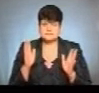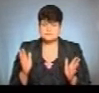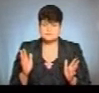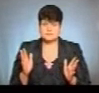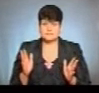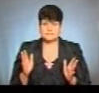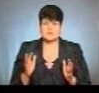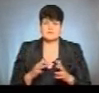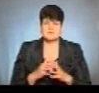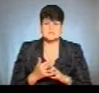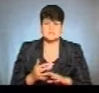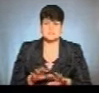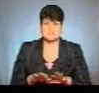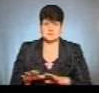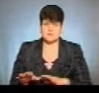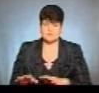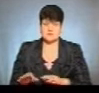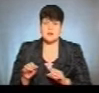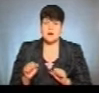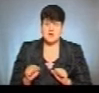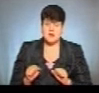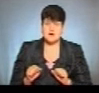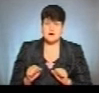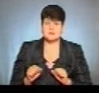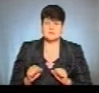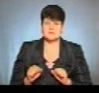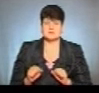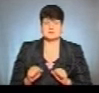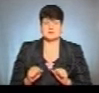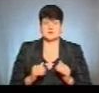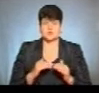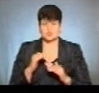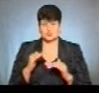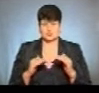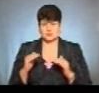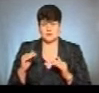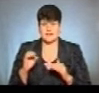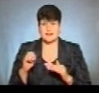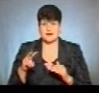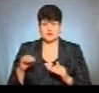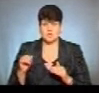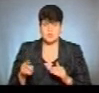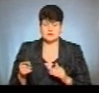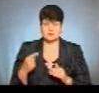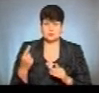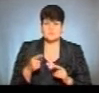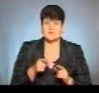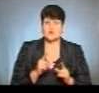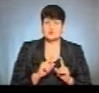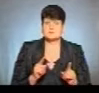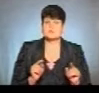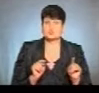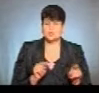в сільській місцевості. А за структурою електорату Тернопільська область, її особливість в тому,